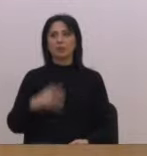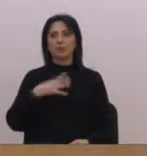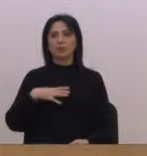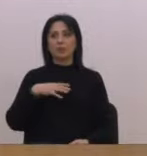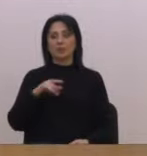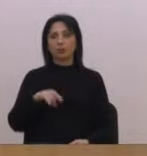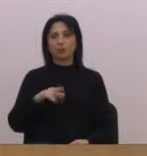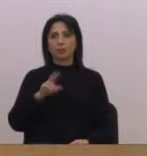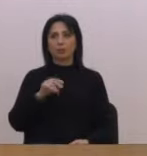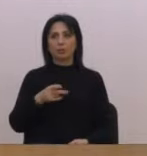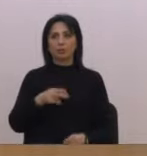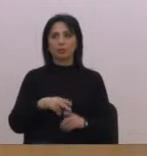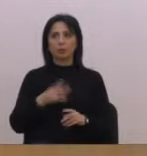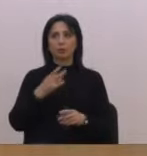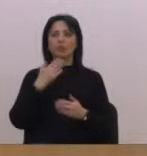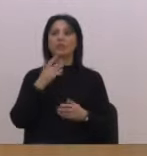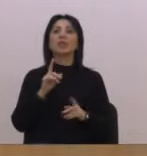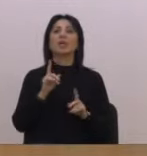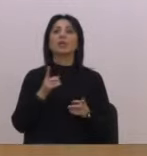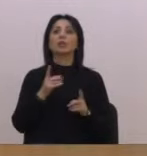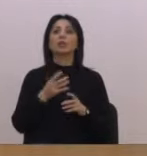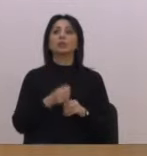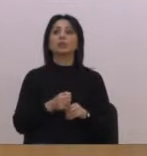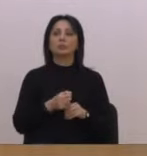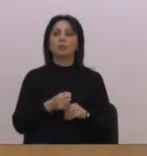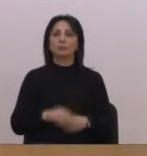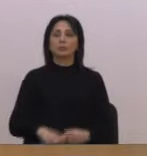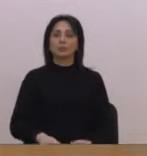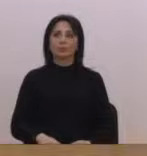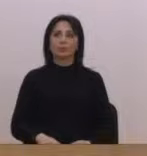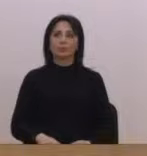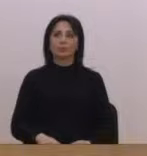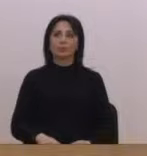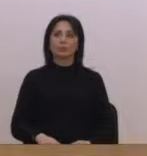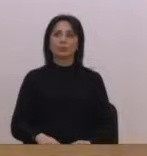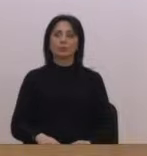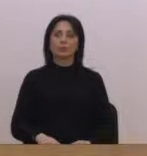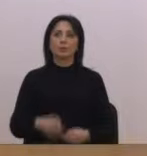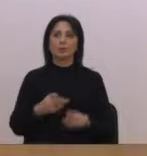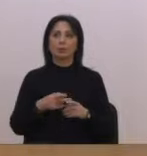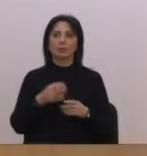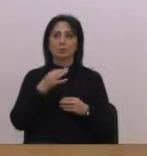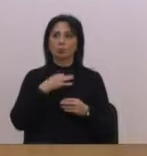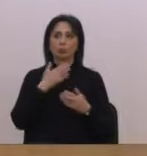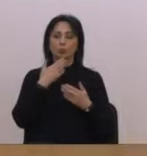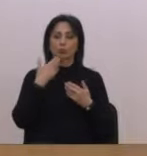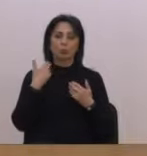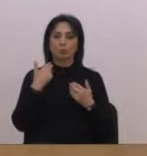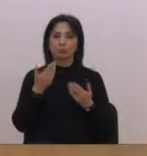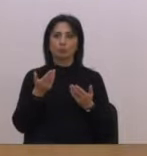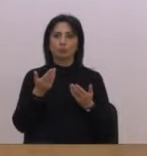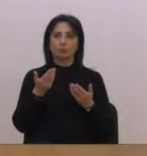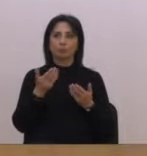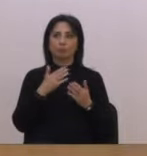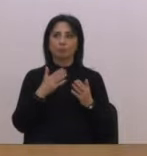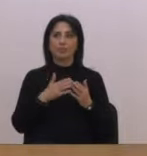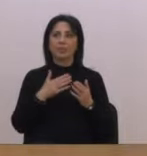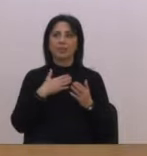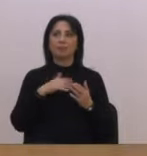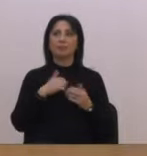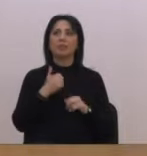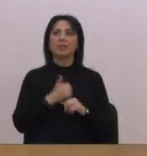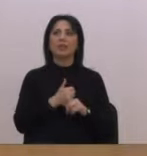საქართველოში და ამაზეც უნდა გკითხოთ, რატომ შემცირდა. და ისიც იმასაც არ რეაგირება არ ქონდათ, რომ ჩვენი